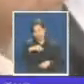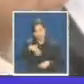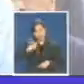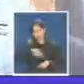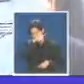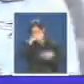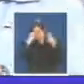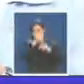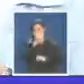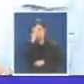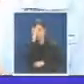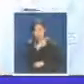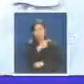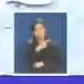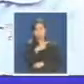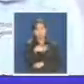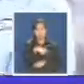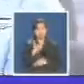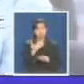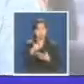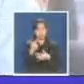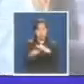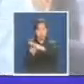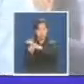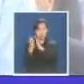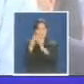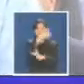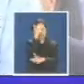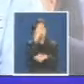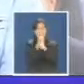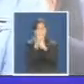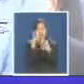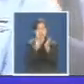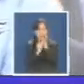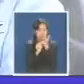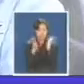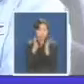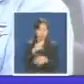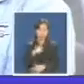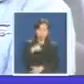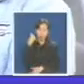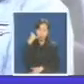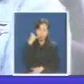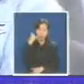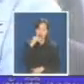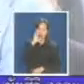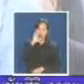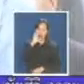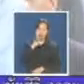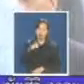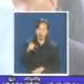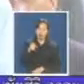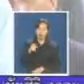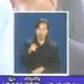าไม่ทำอะไรกับการทุจริตผมก็บอกว่าช่วยบอกผ